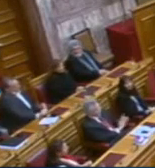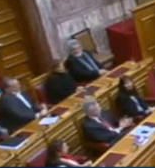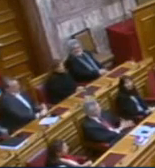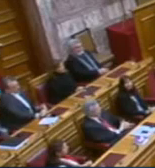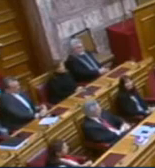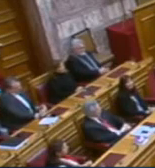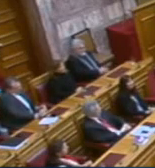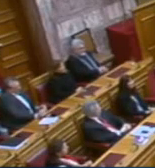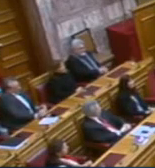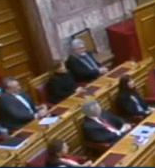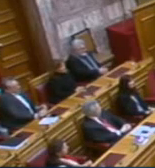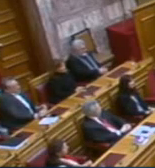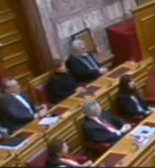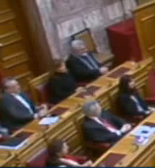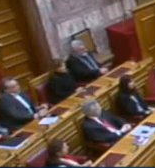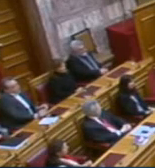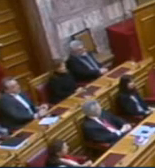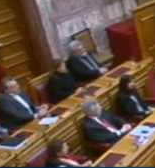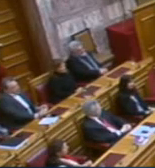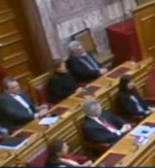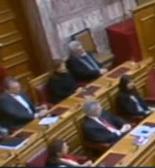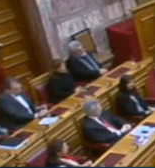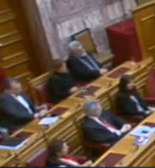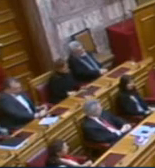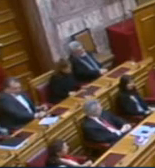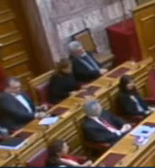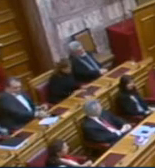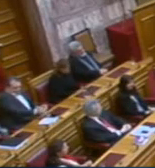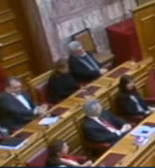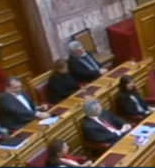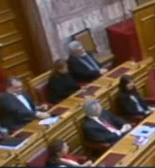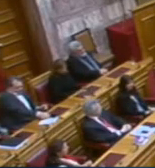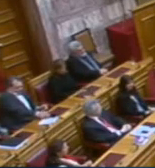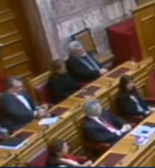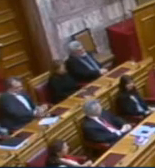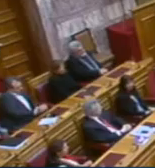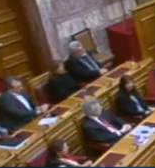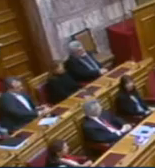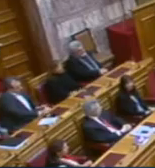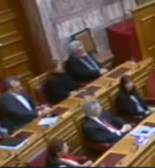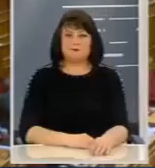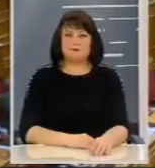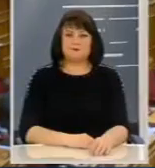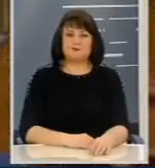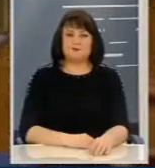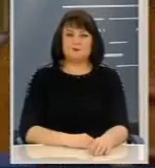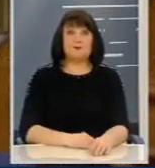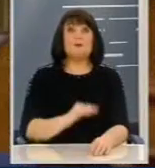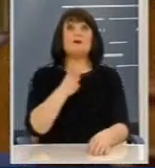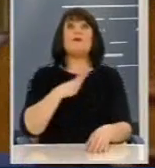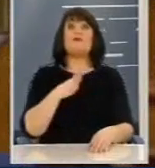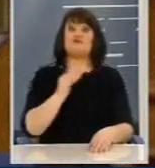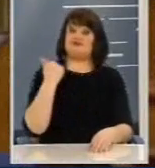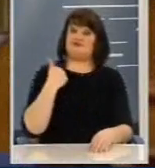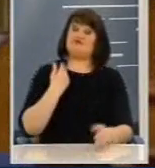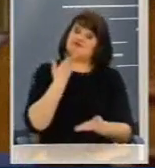Πάμε παρακάτω. Ό,τι θέλετε λοιπόν... Ησυχία, παρακαλώ. Ό,τι θέλετε λοιπόν να καταθέσω, θα